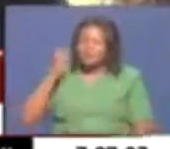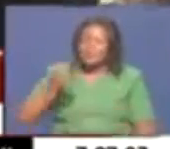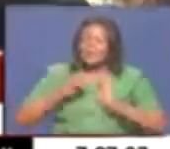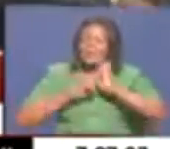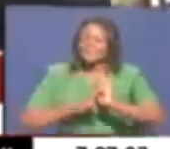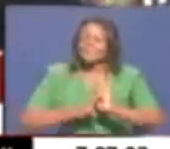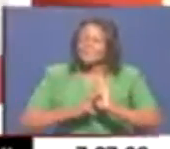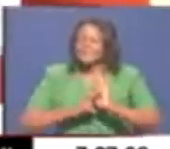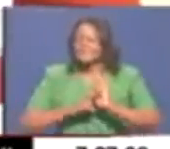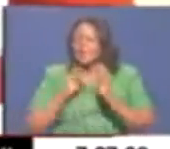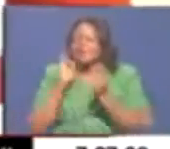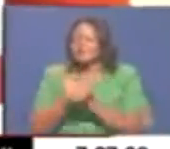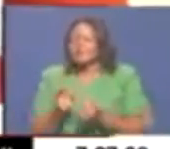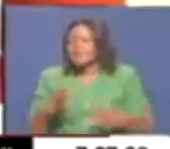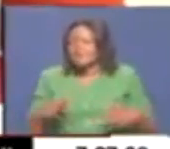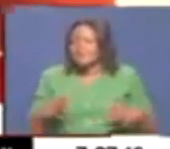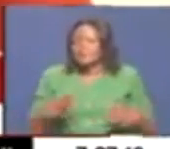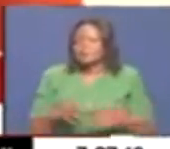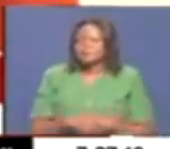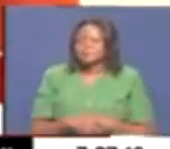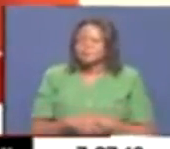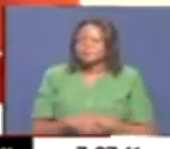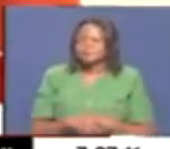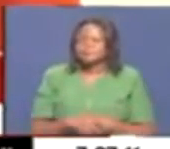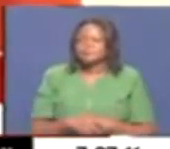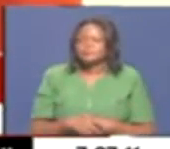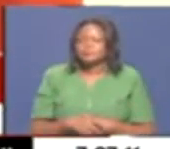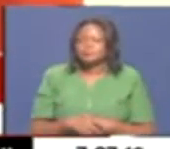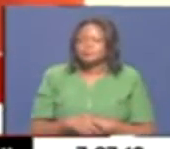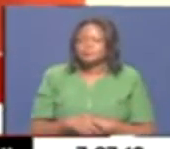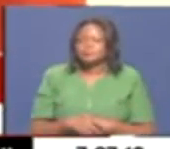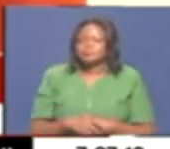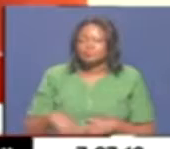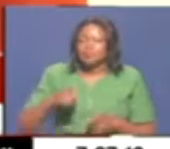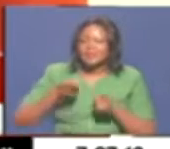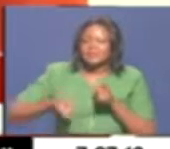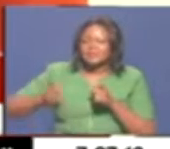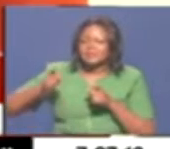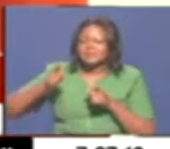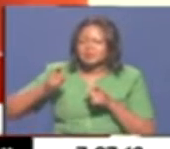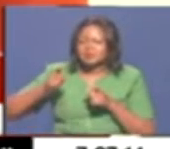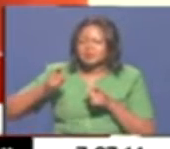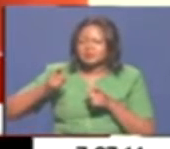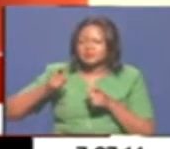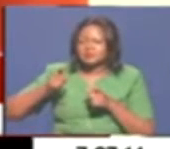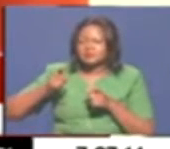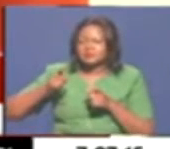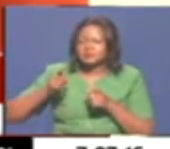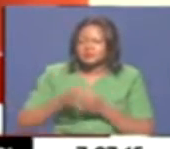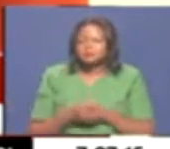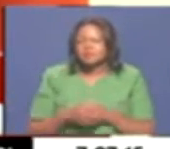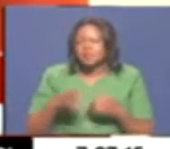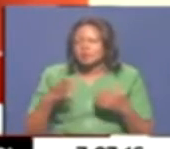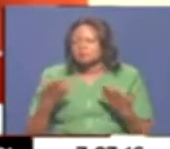mabondia 13. Cardio conditioning, tuna increase rate yetu ya absorption ya